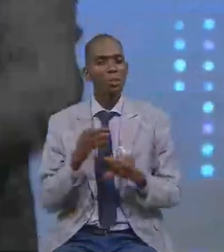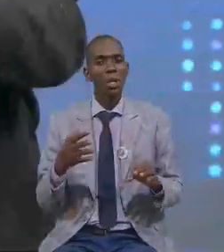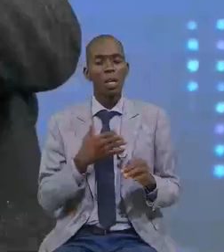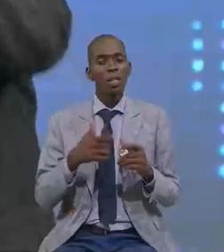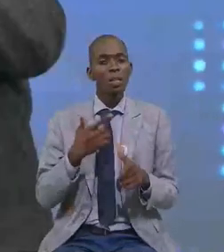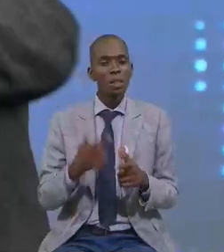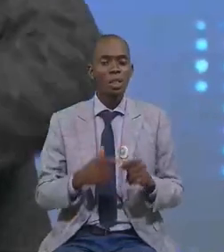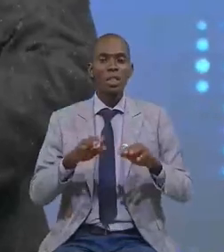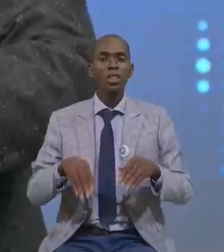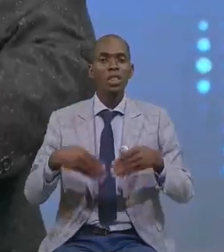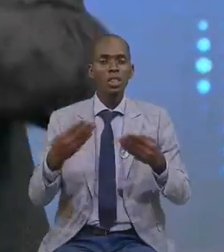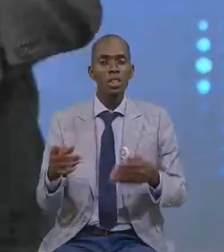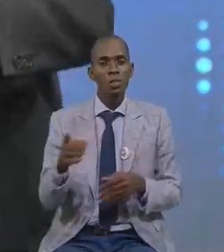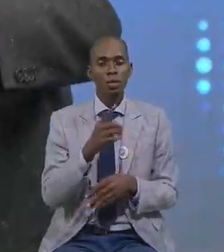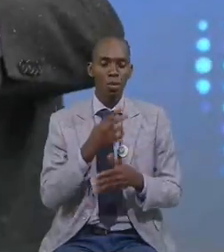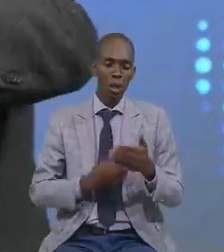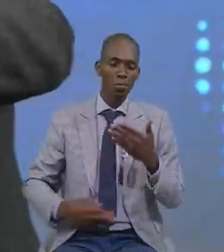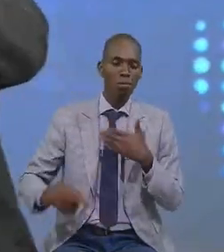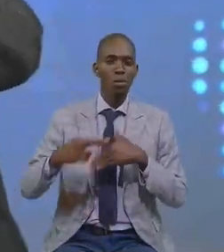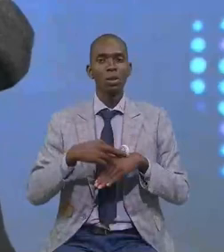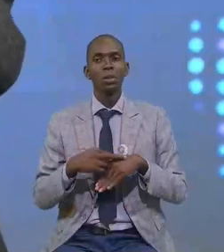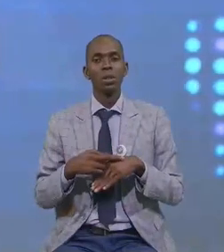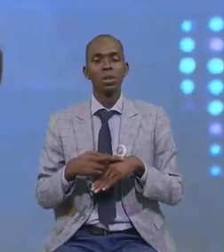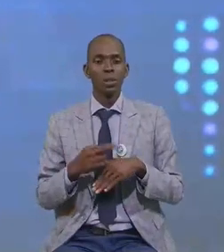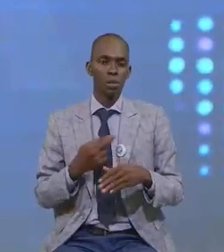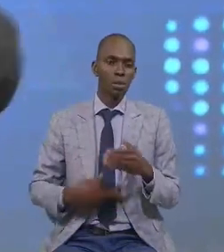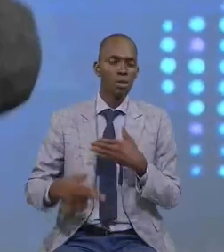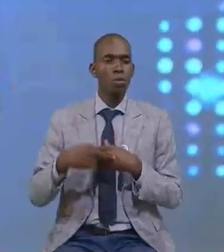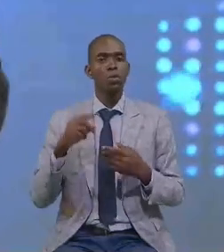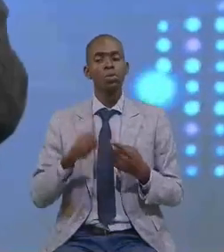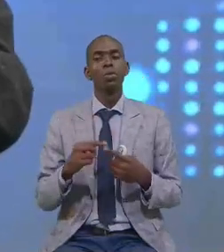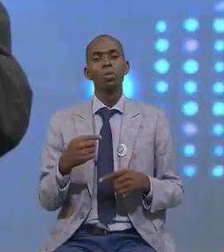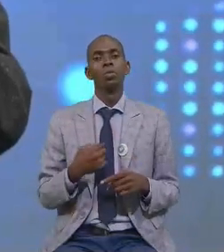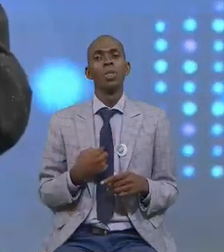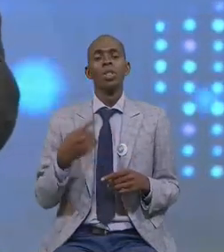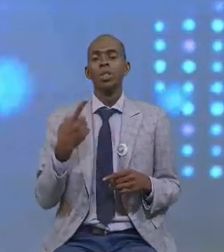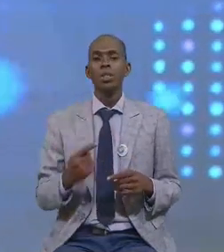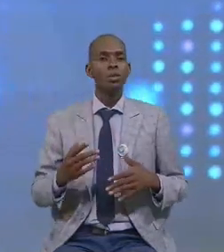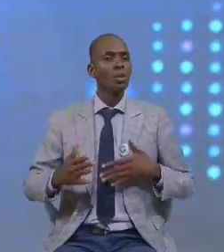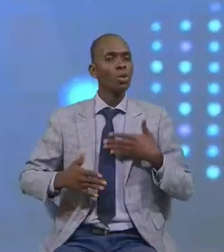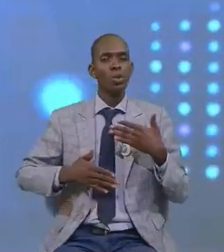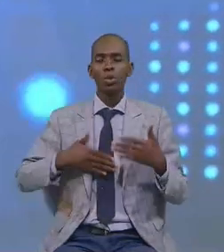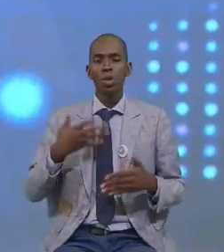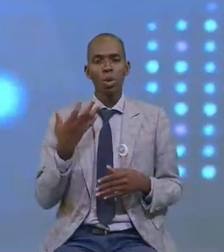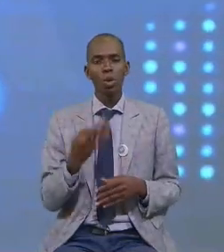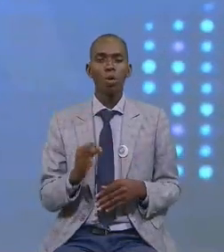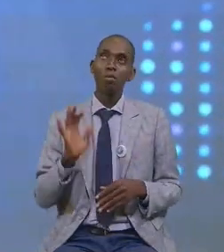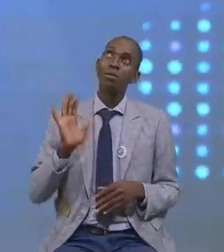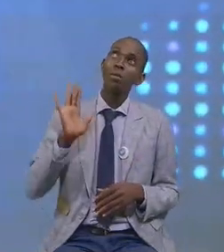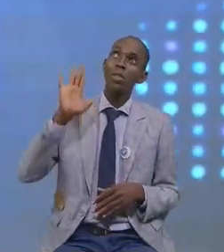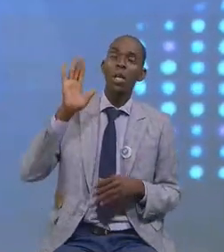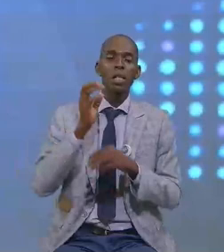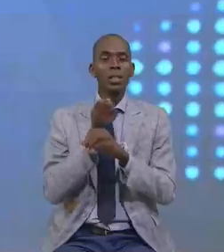et il t'accorde la restauration. Rends-moi la joie de ton